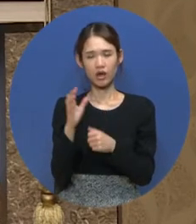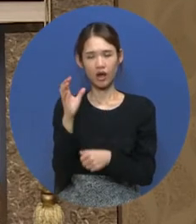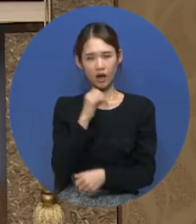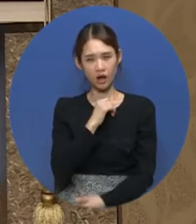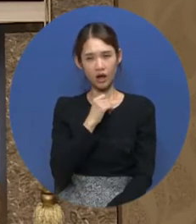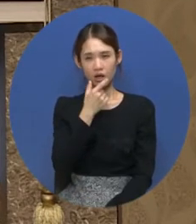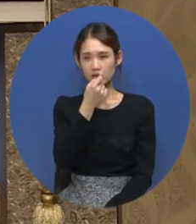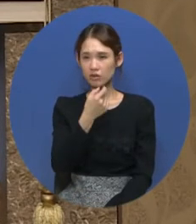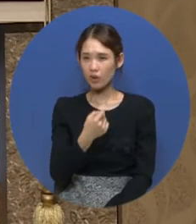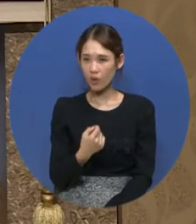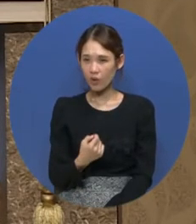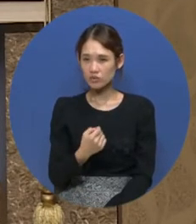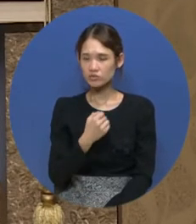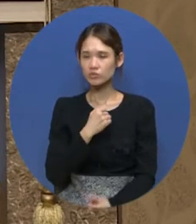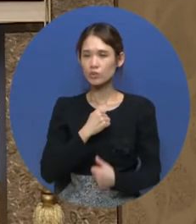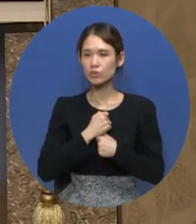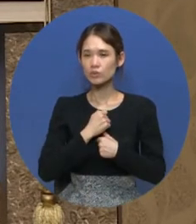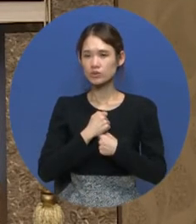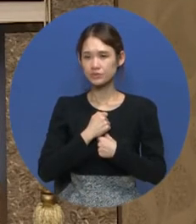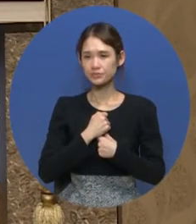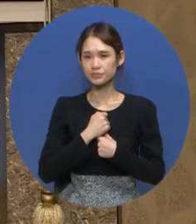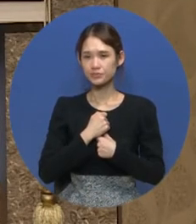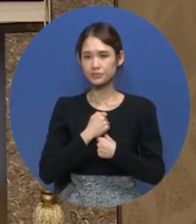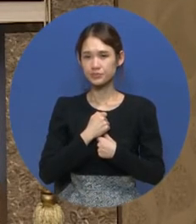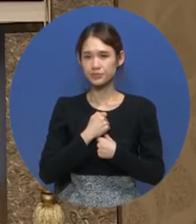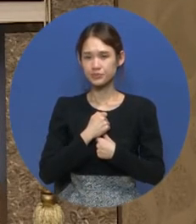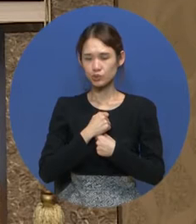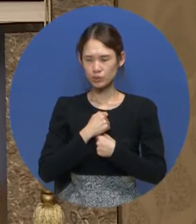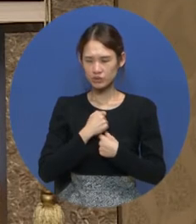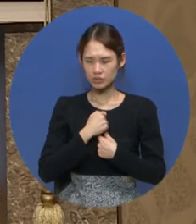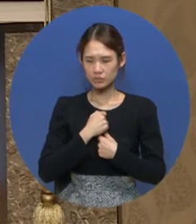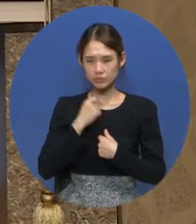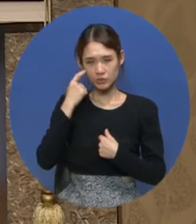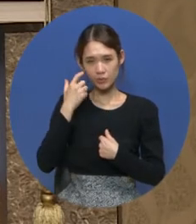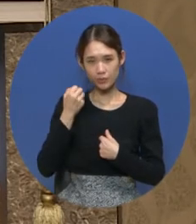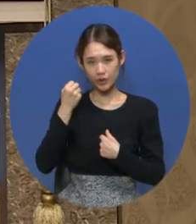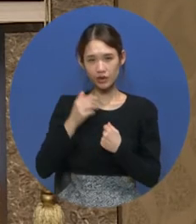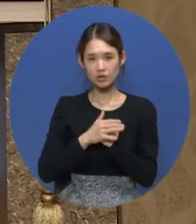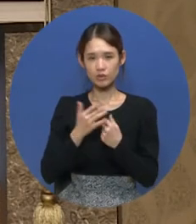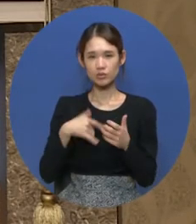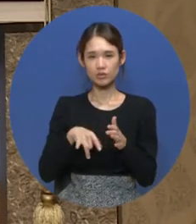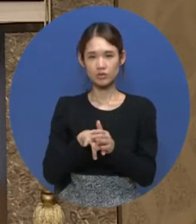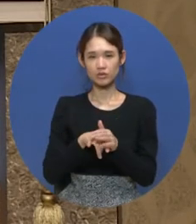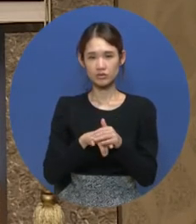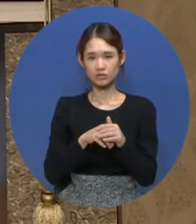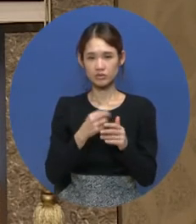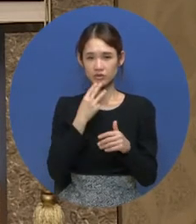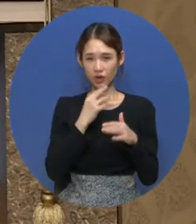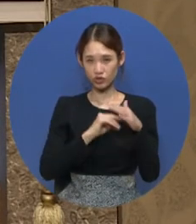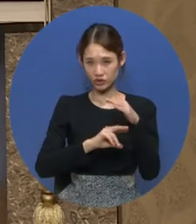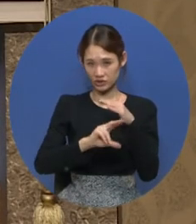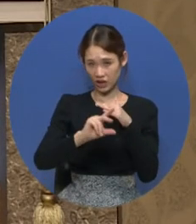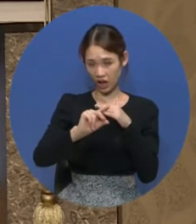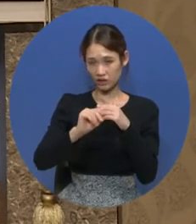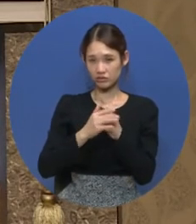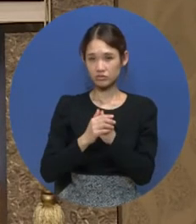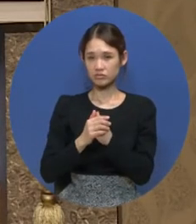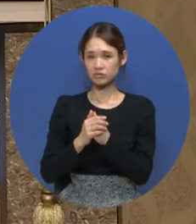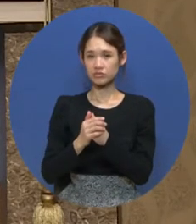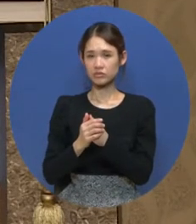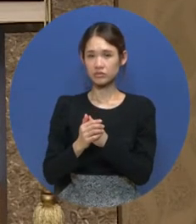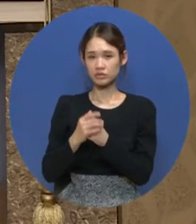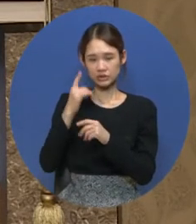조심을 해야 겠다 라는 생각을 하기 위해서 우리가 그 지하철 역 쿤과 서울 지하철 역 같은 데서 애가 어